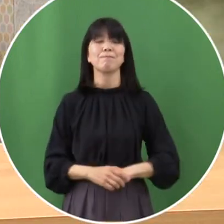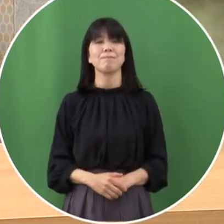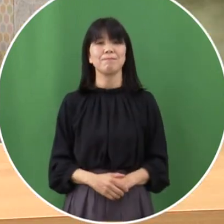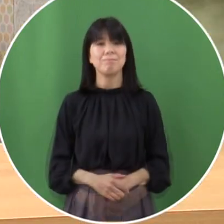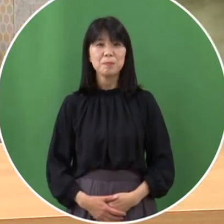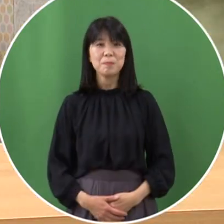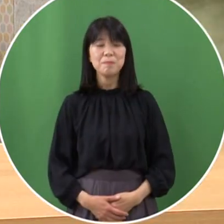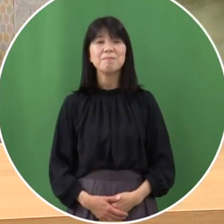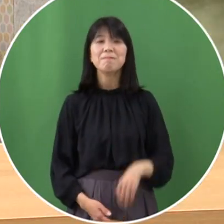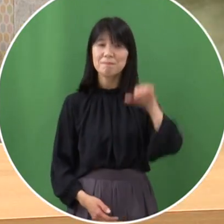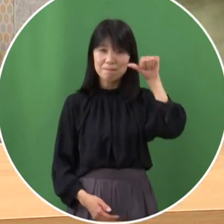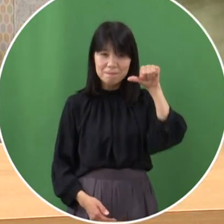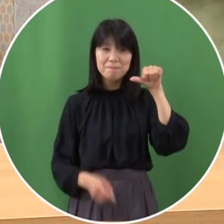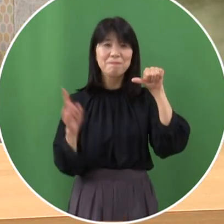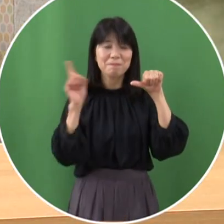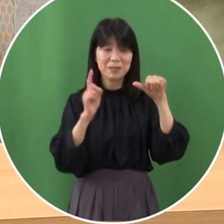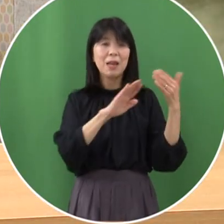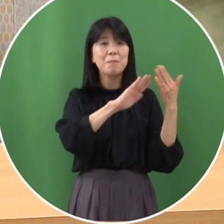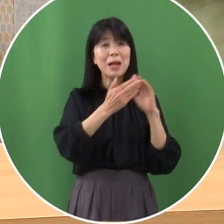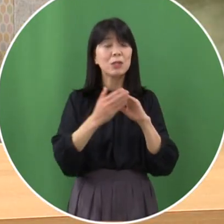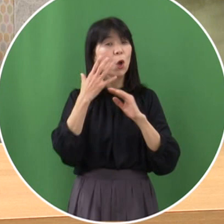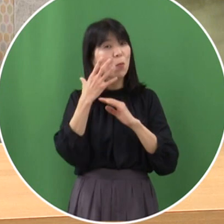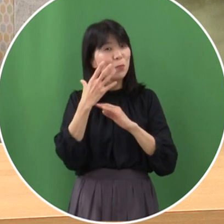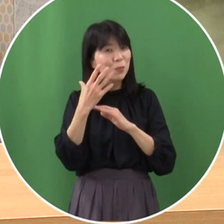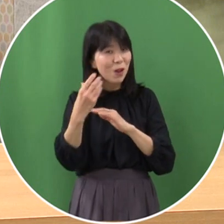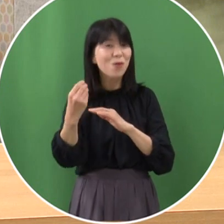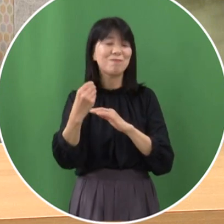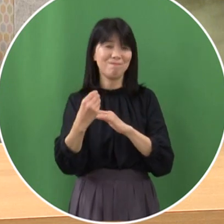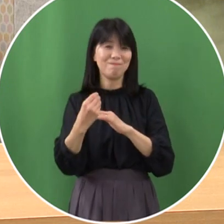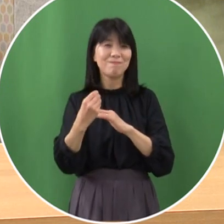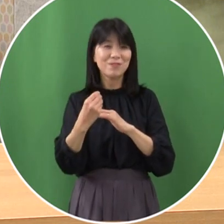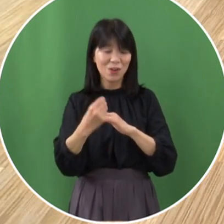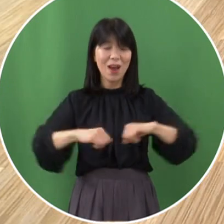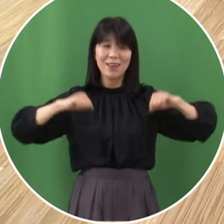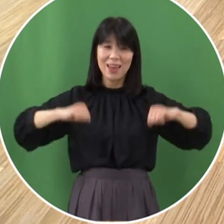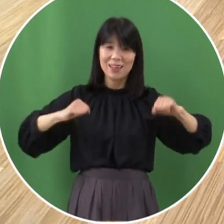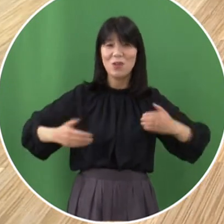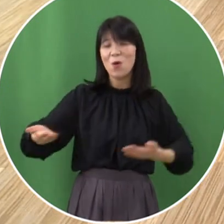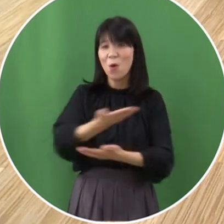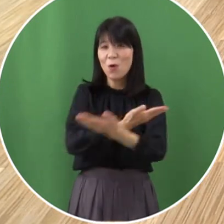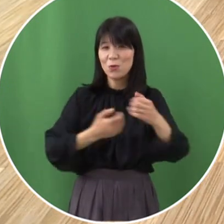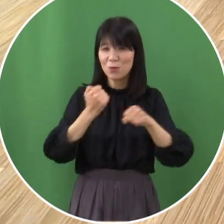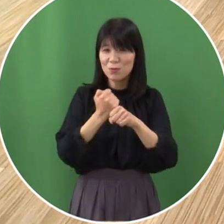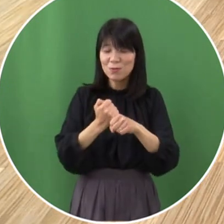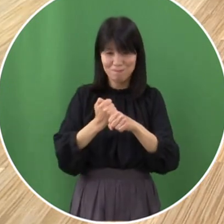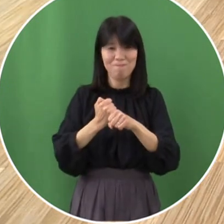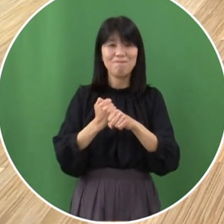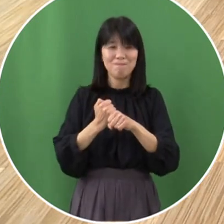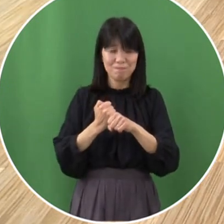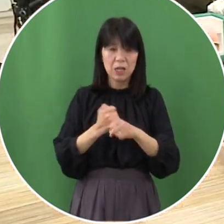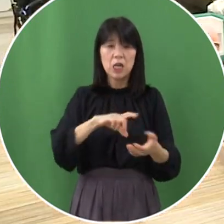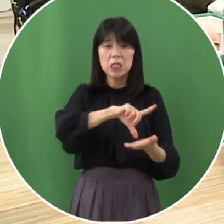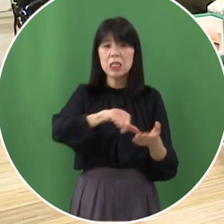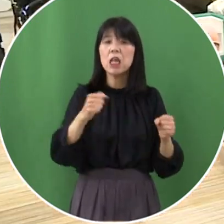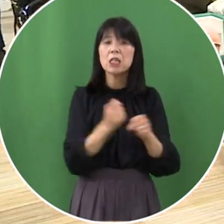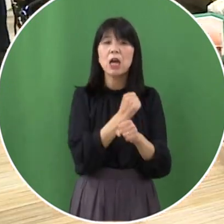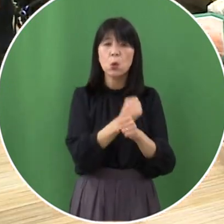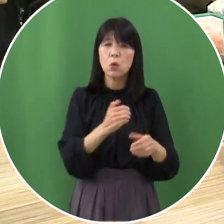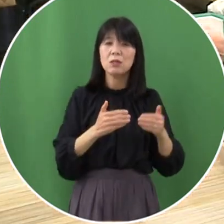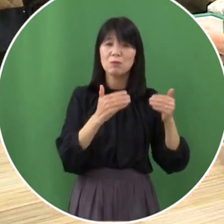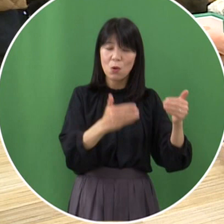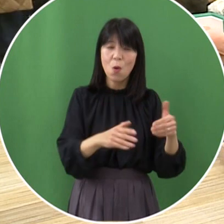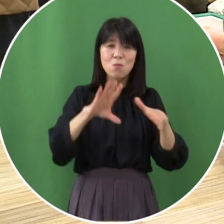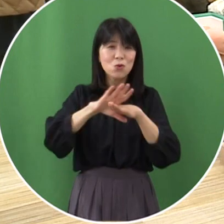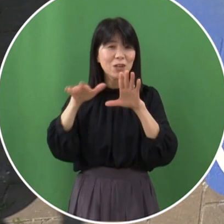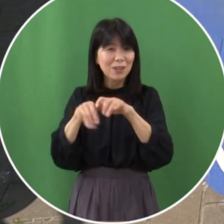5つ目は街の魅力を高め活力と交流を生み出すです。地域産業の振興のほか、文化の香る街